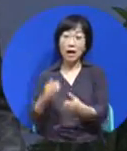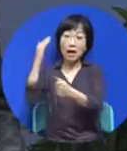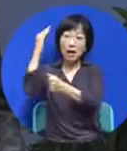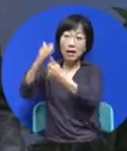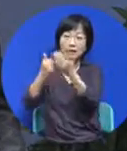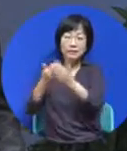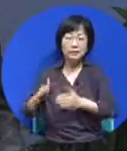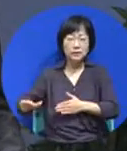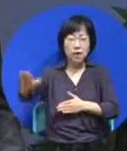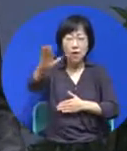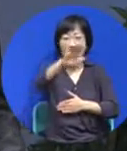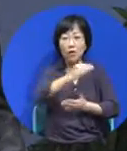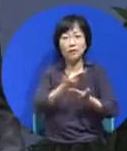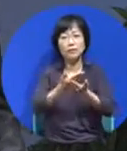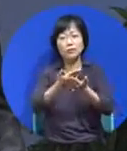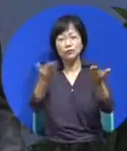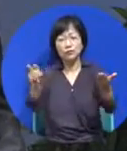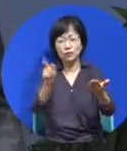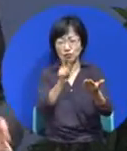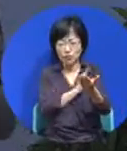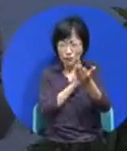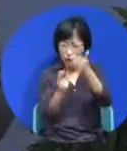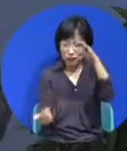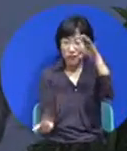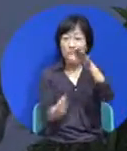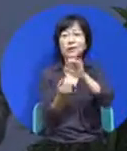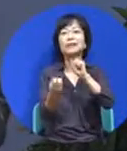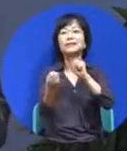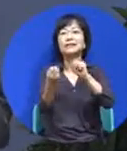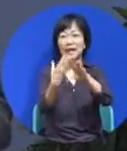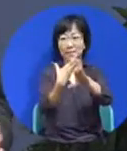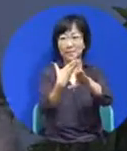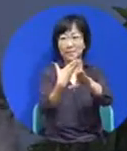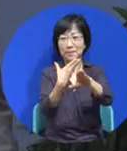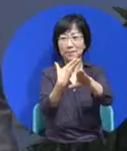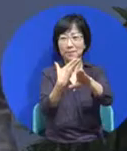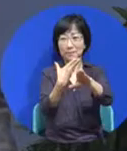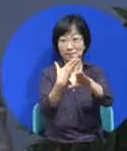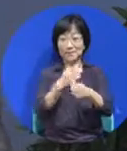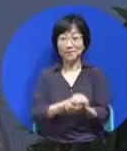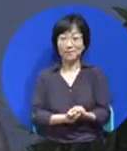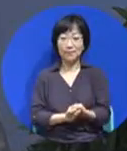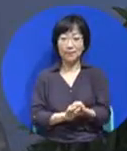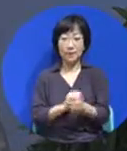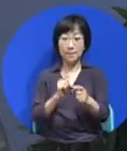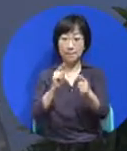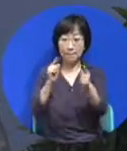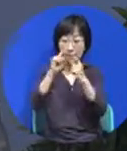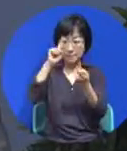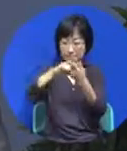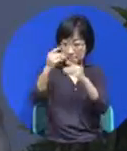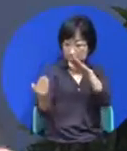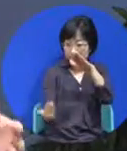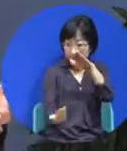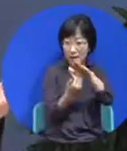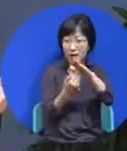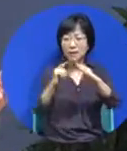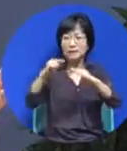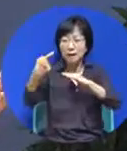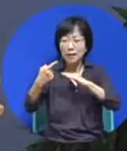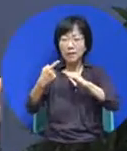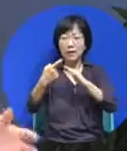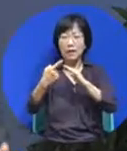And I believe that is one of the greatest answers God can give. 그때부터는 여러 가지 해결되기 시작했습니다. And from that point on, you'll see so many different kinds of solutions. 내가 기도 제목을